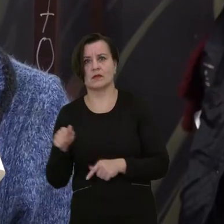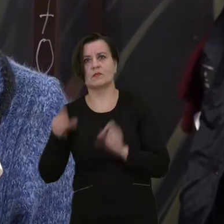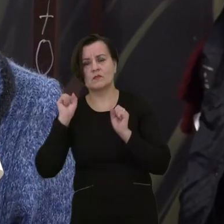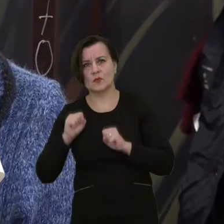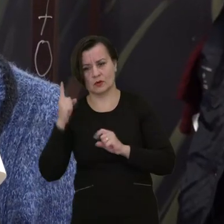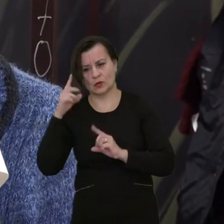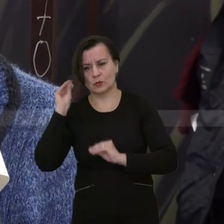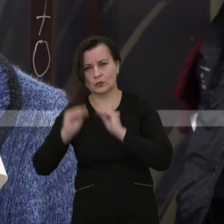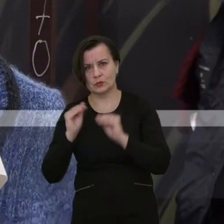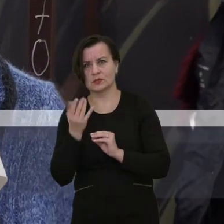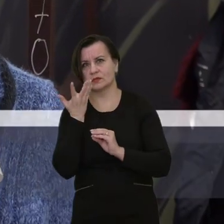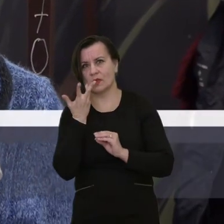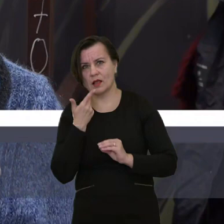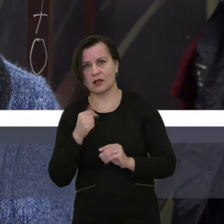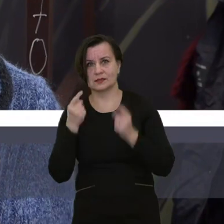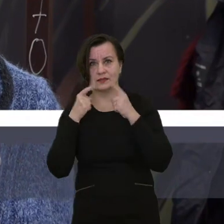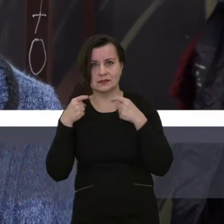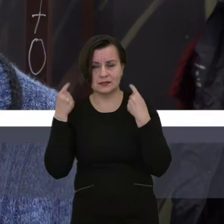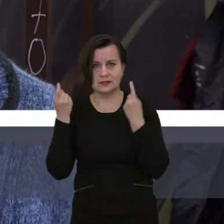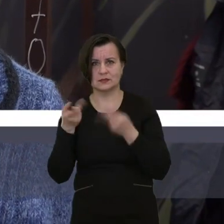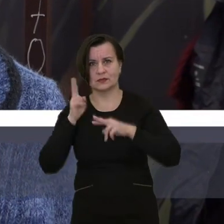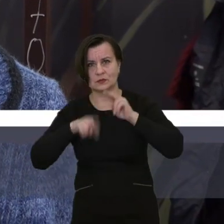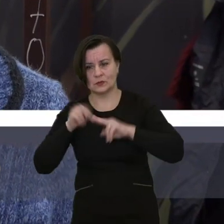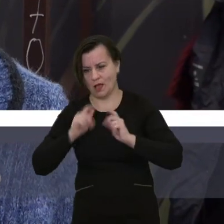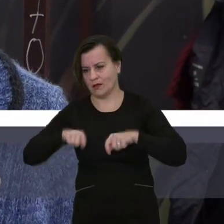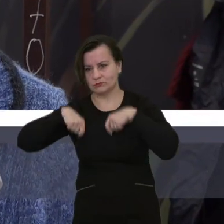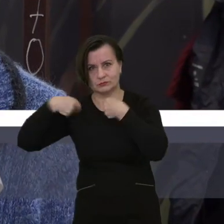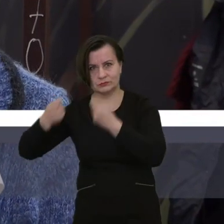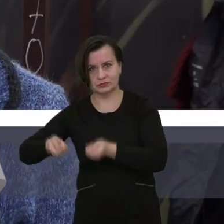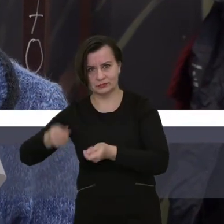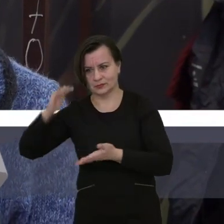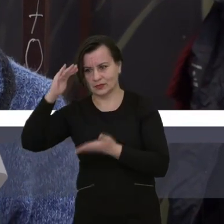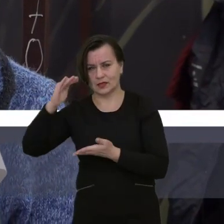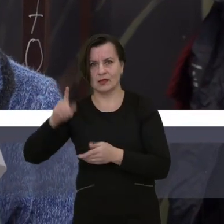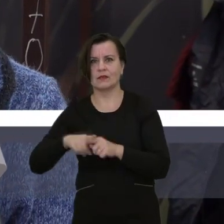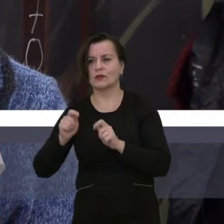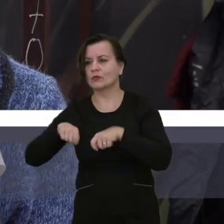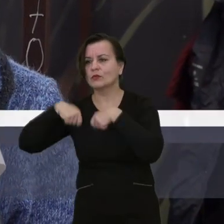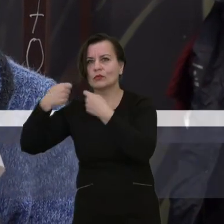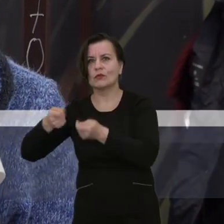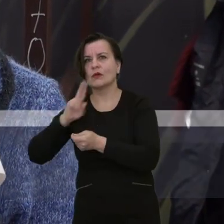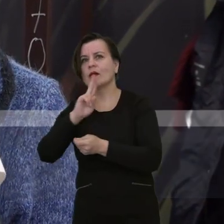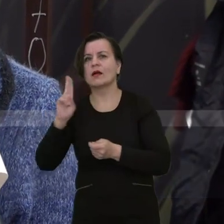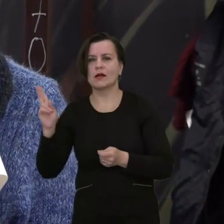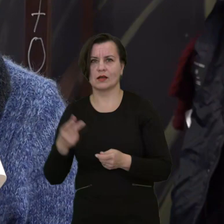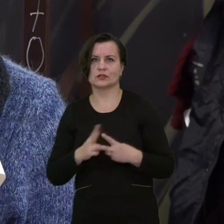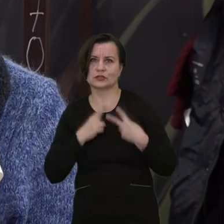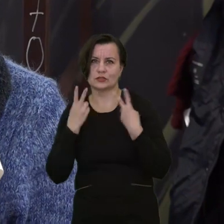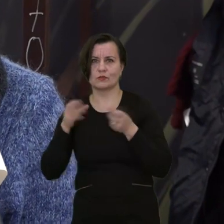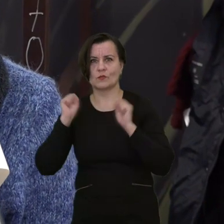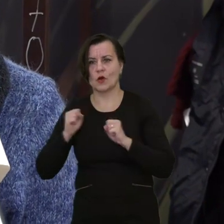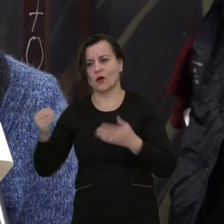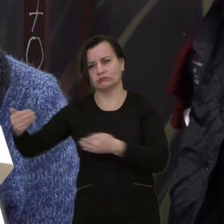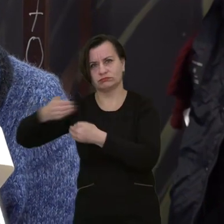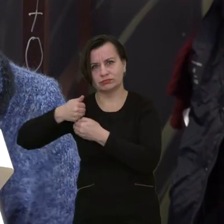Tiesiog gali tu jas kurt kažką spalvomis, šypseną, nuotaiką perteikti, dovanoti džiaugsmą kažkam.